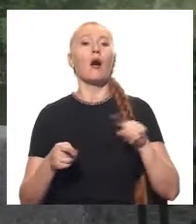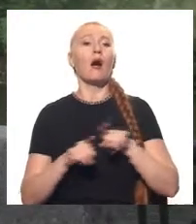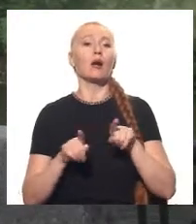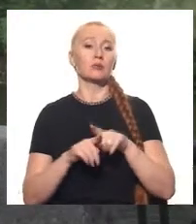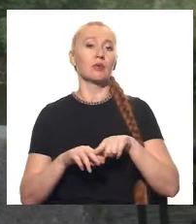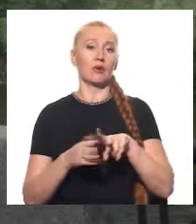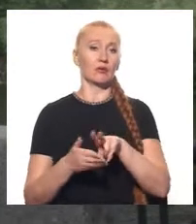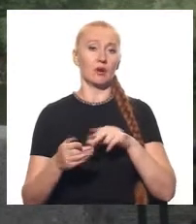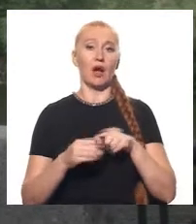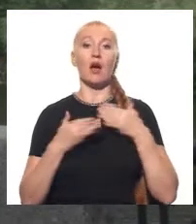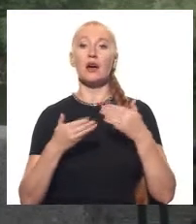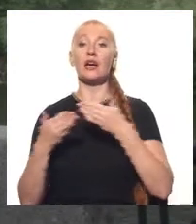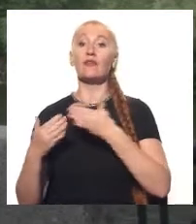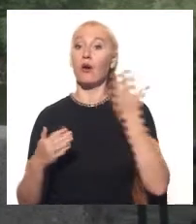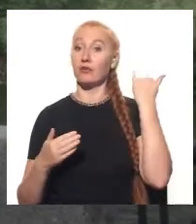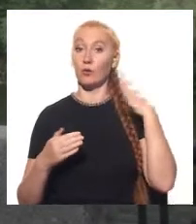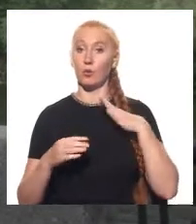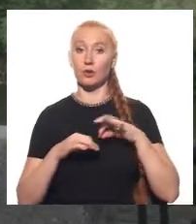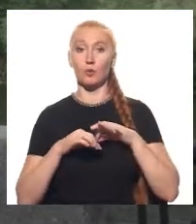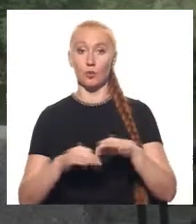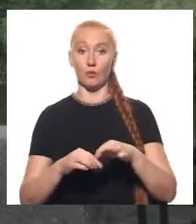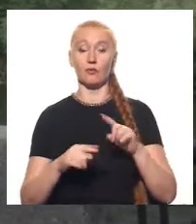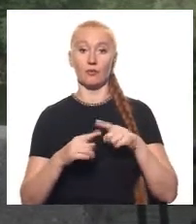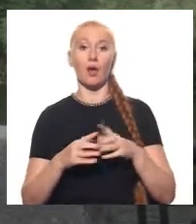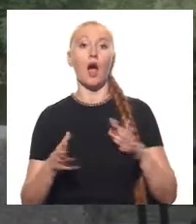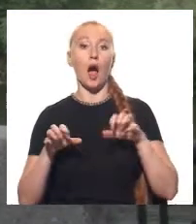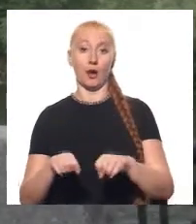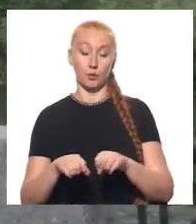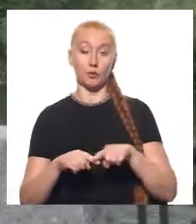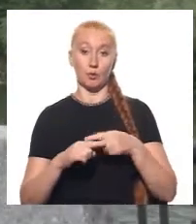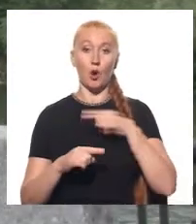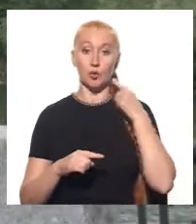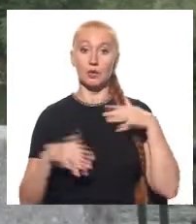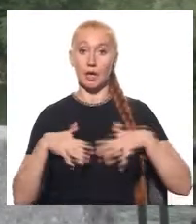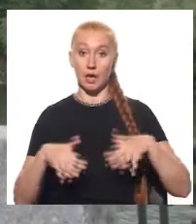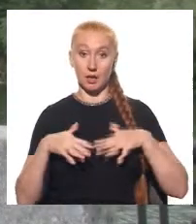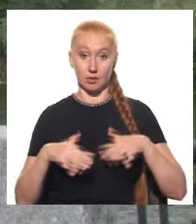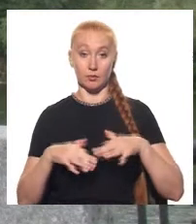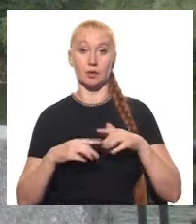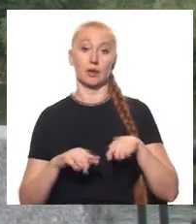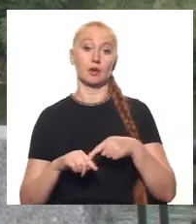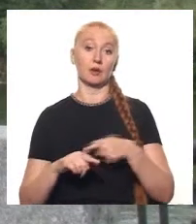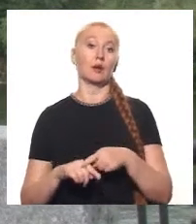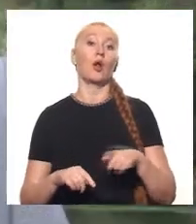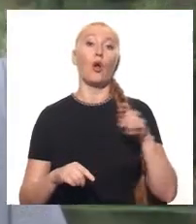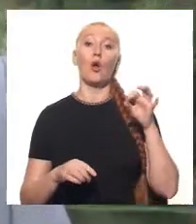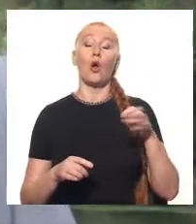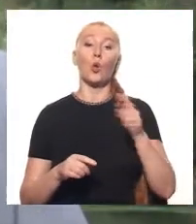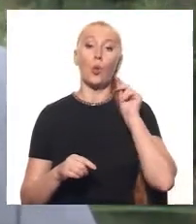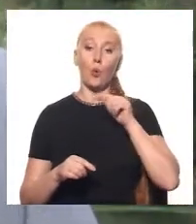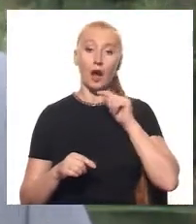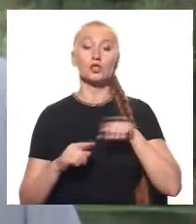одні асоціації. Це асоціації з референдумом, який свого часу був проведений в окупованому Росією Криму, на Луганщині і на Донеччині.